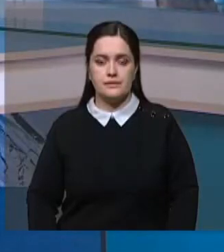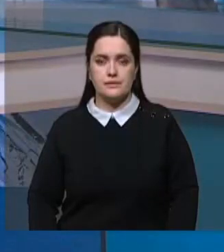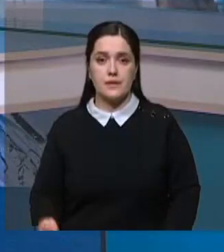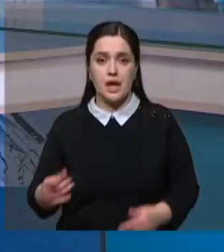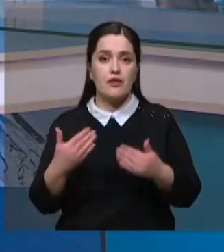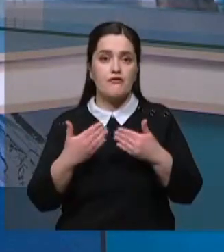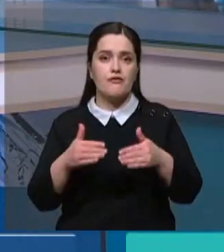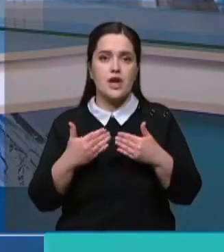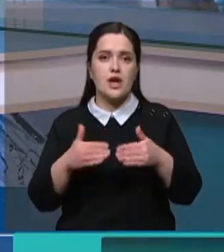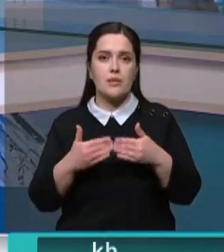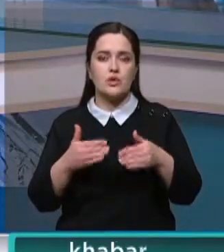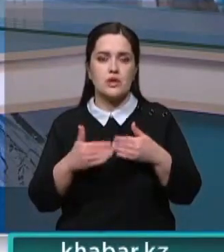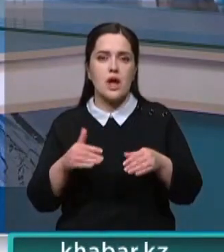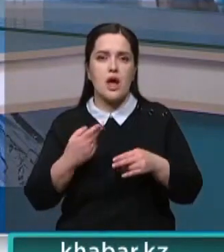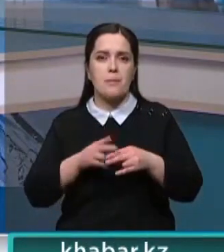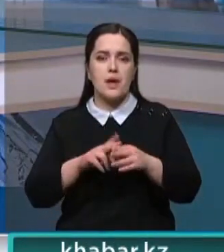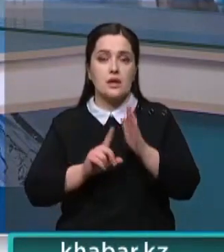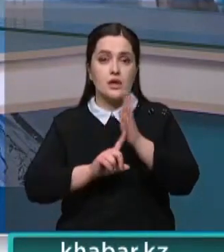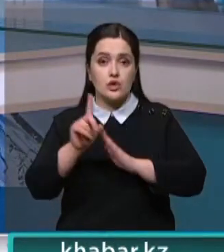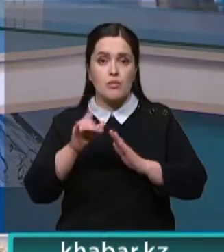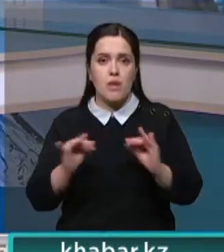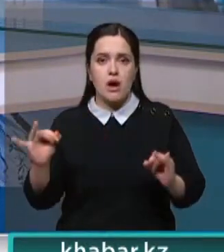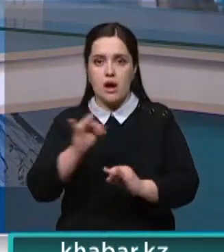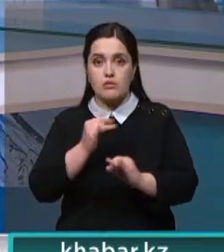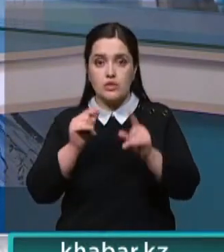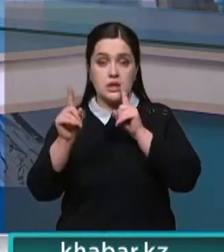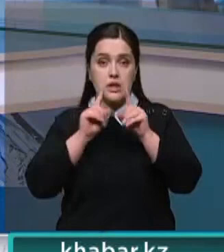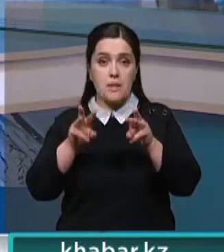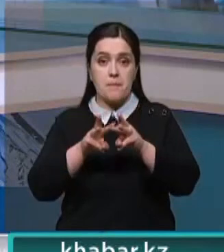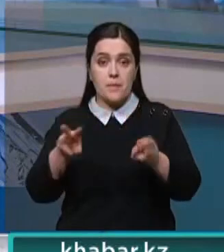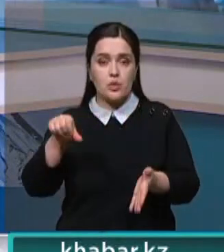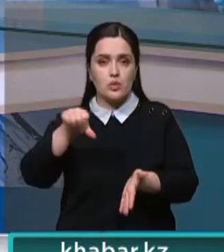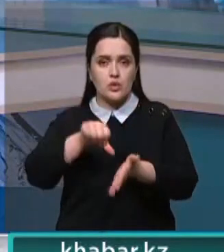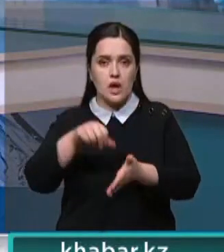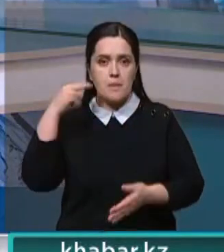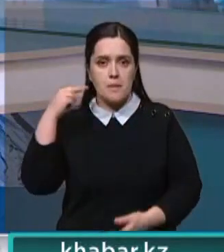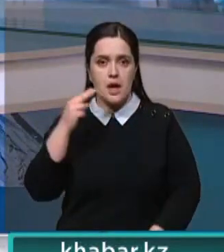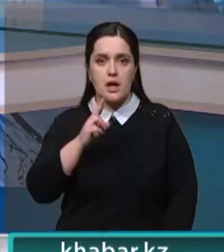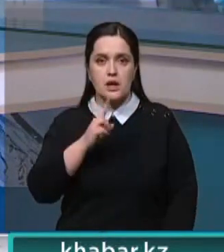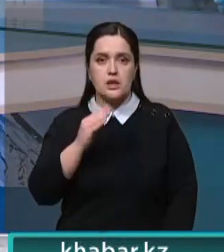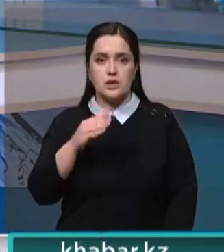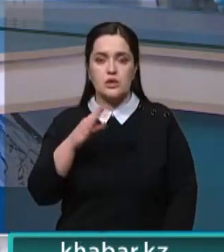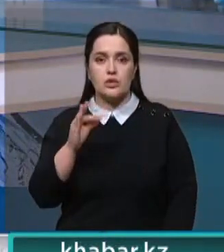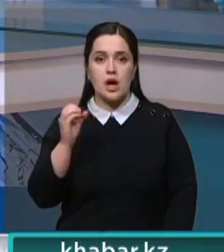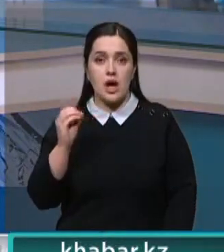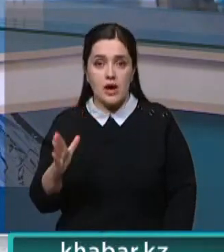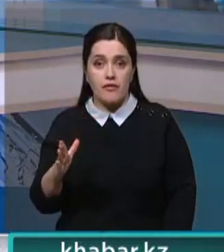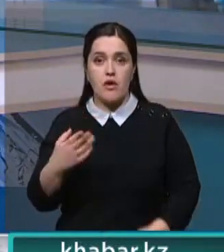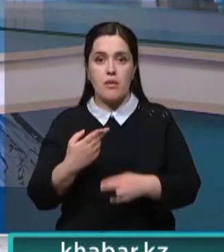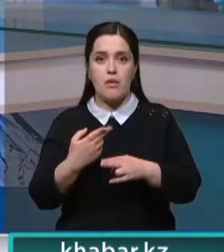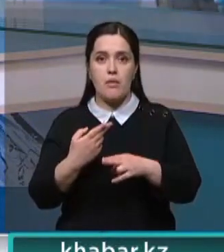И начнем выпуск самого обсуждаемого события дня – расширенного заседания правительства с участием президента. Касым-Жомарта